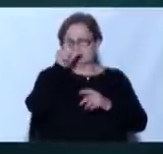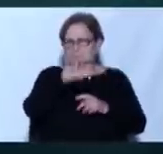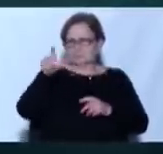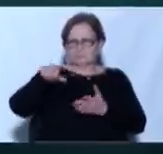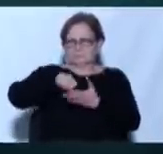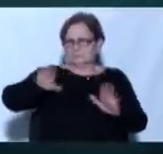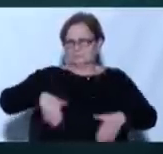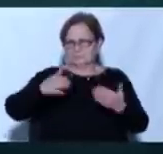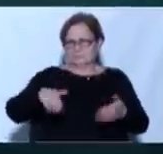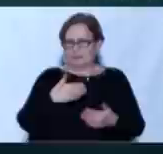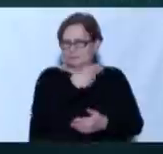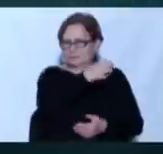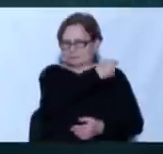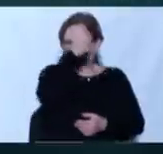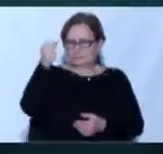სულხან-საბას და